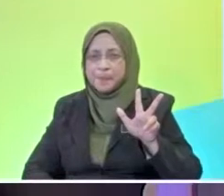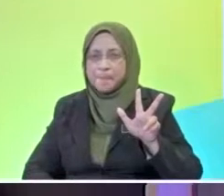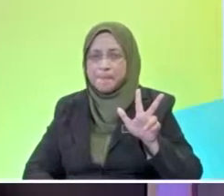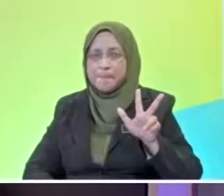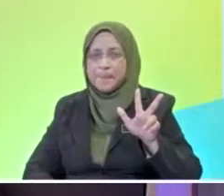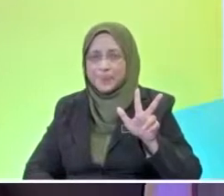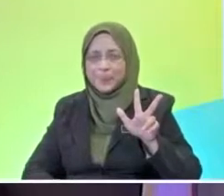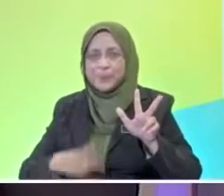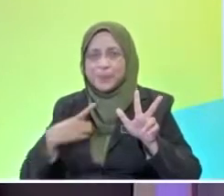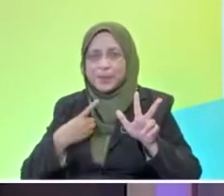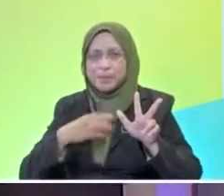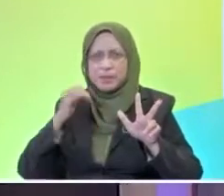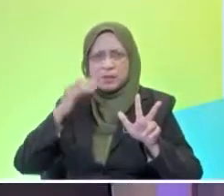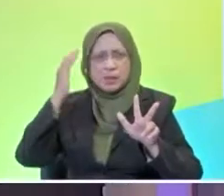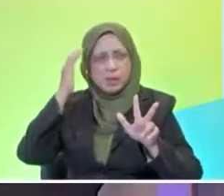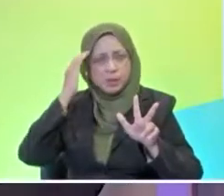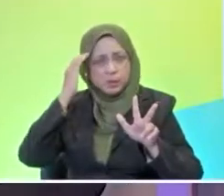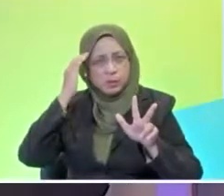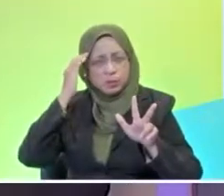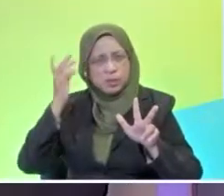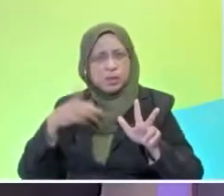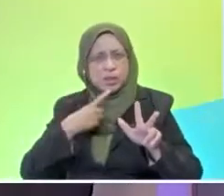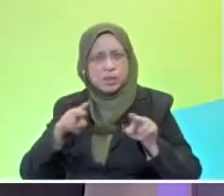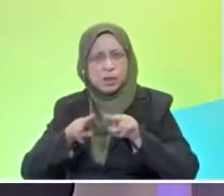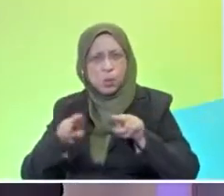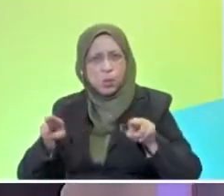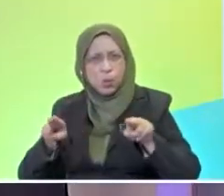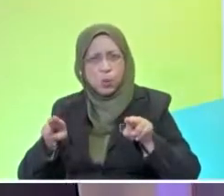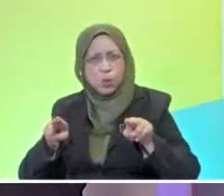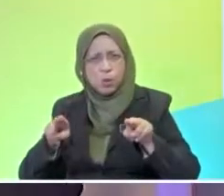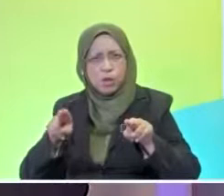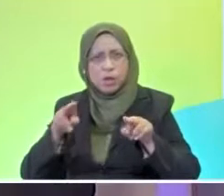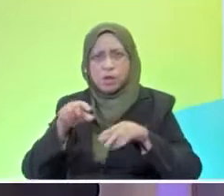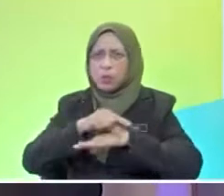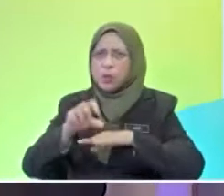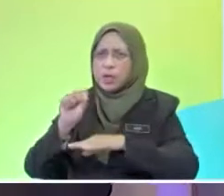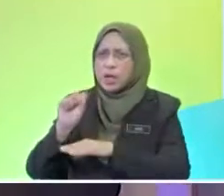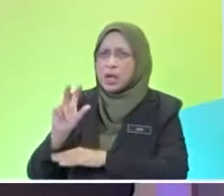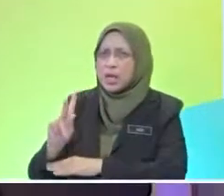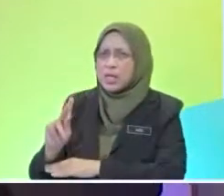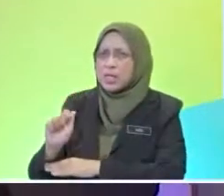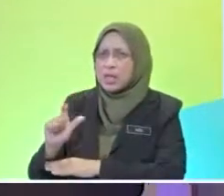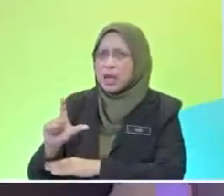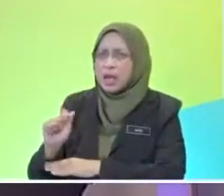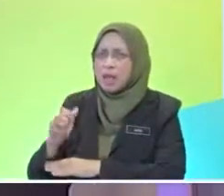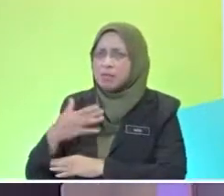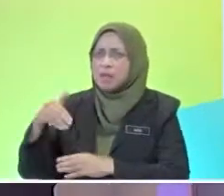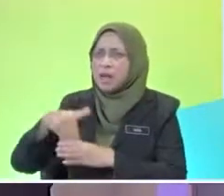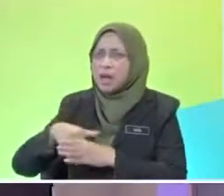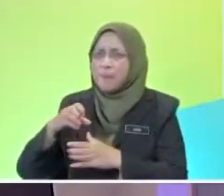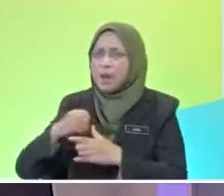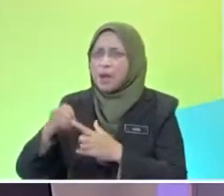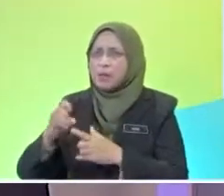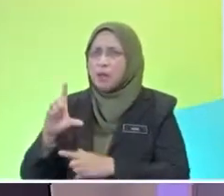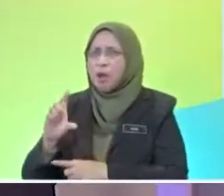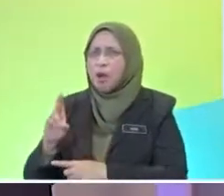ketiga, kita kena pasti juga kita nak mengukur menggunakan skala dalam ataupun skala luar. Macam mana ni? Okey, kalau sudut kita